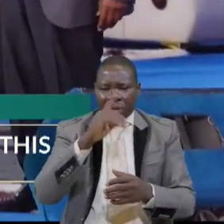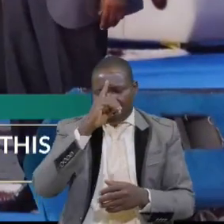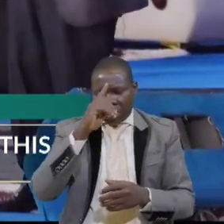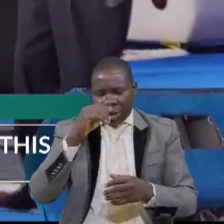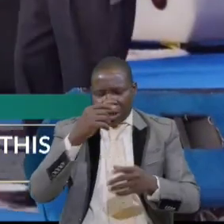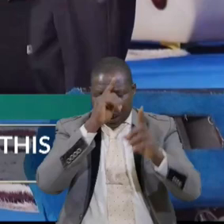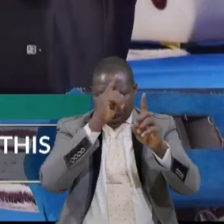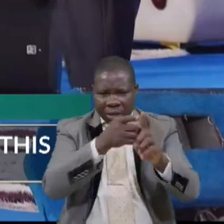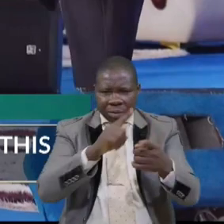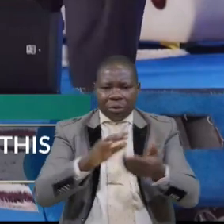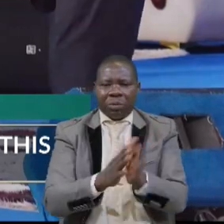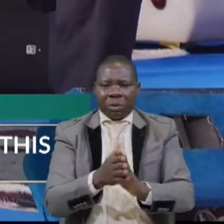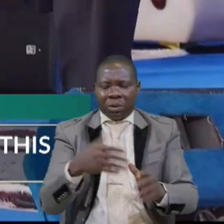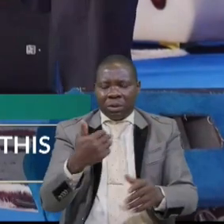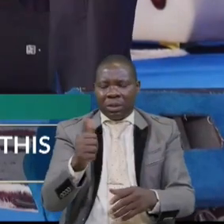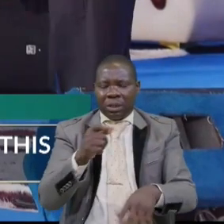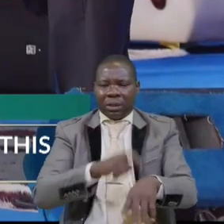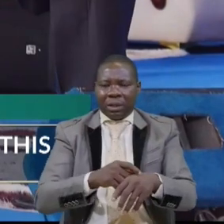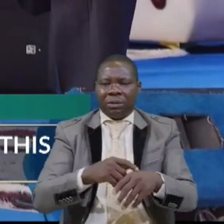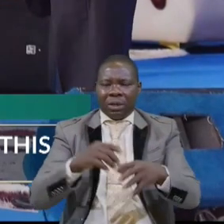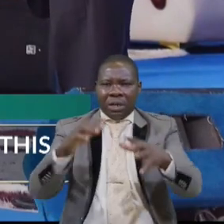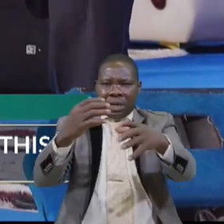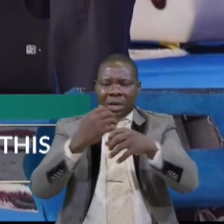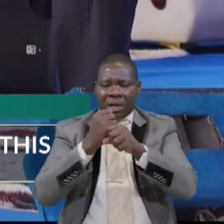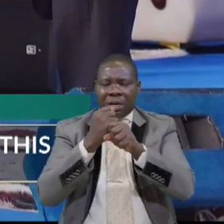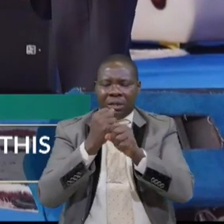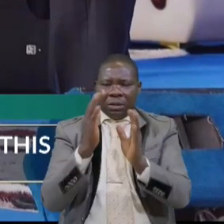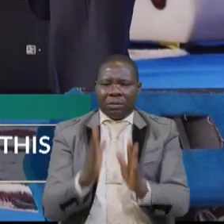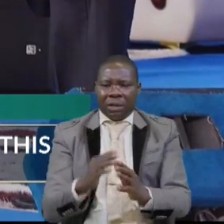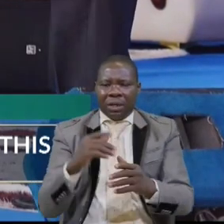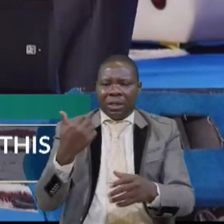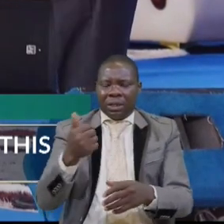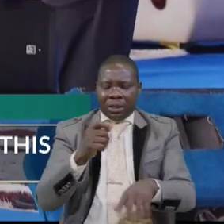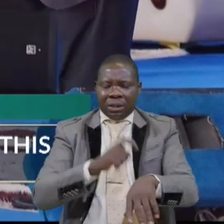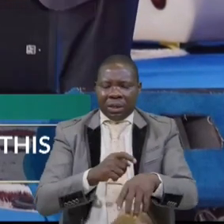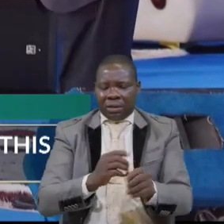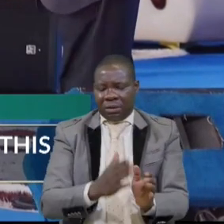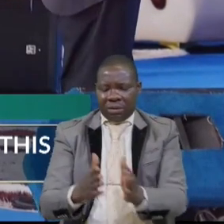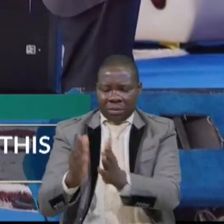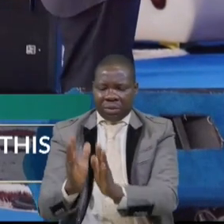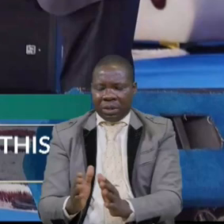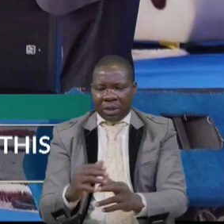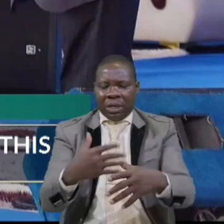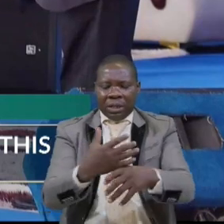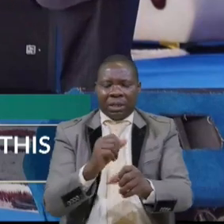Il faut que tu aies un objectif. Planifier. Les développeurs,